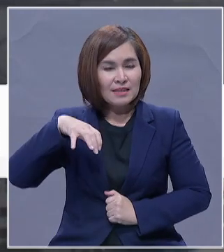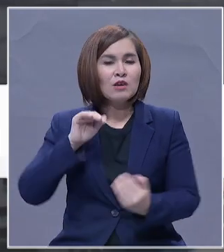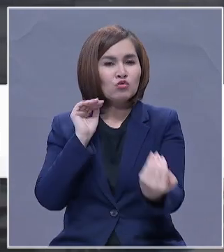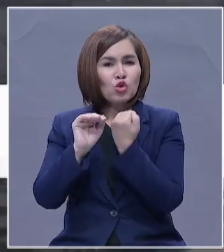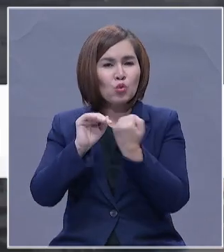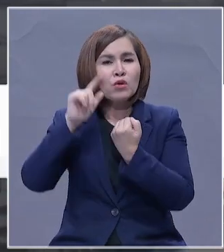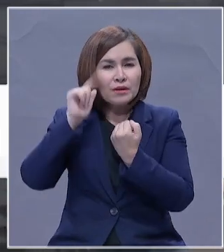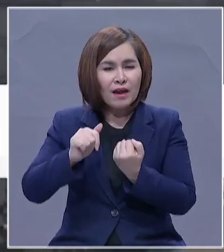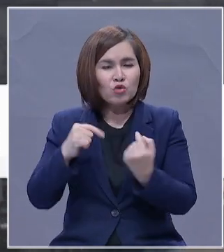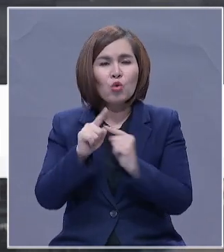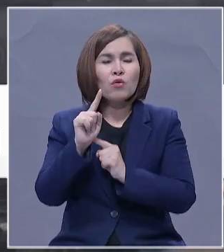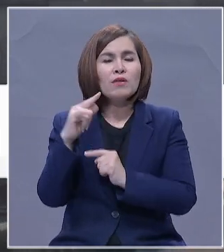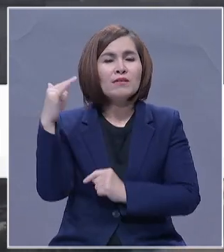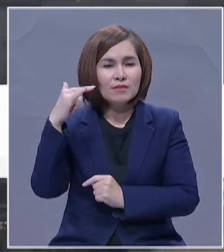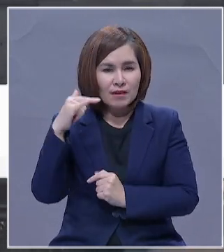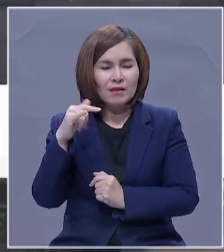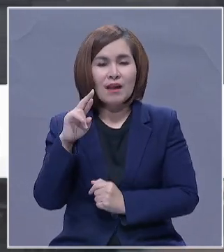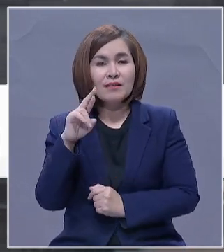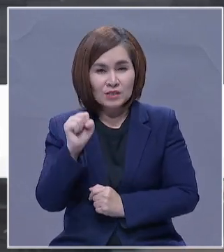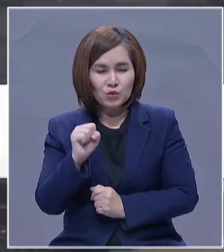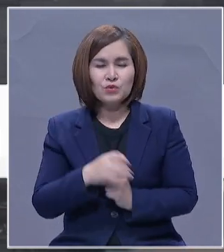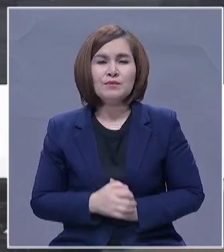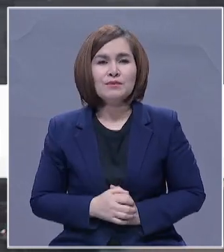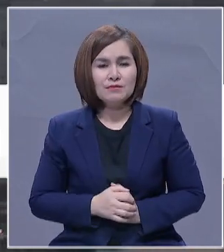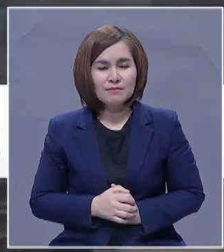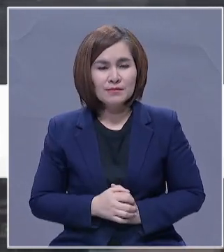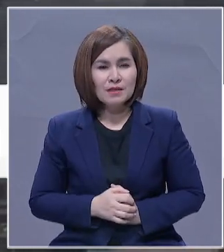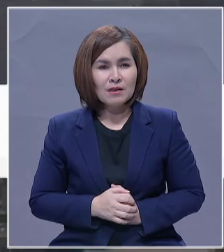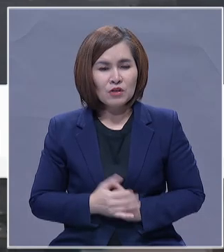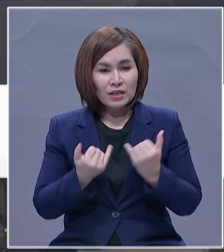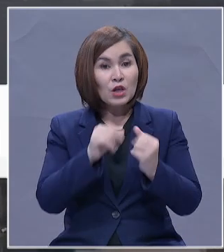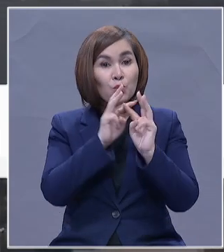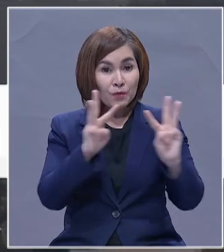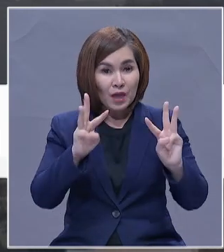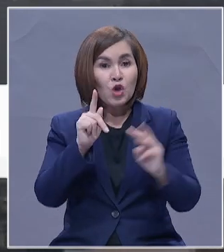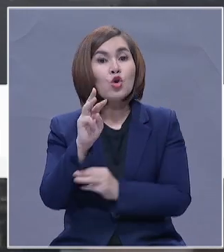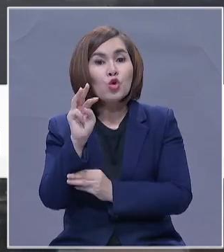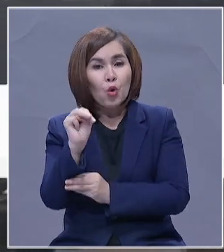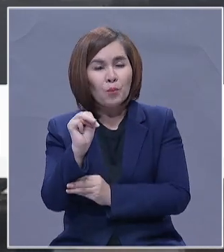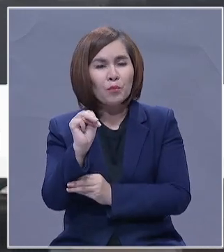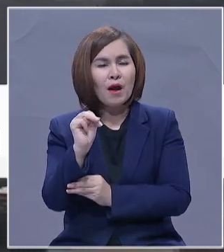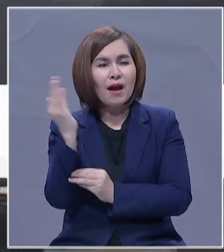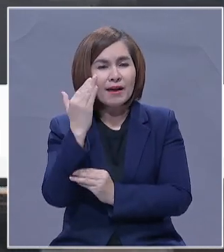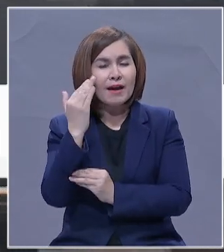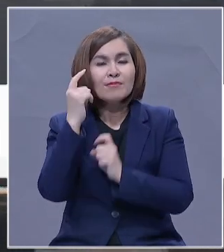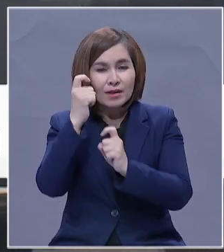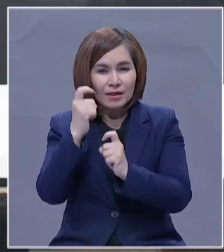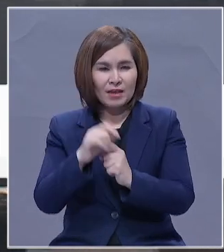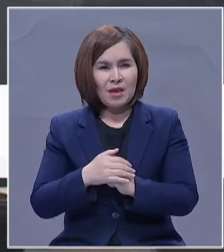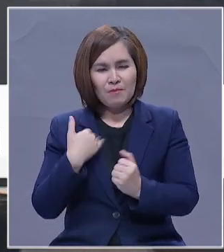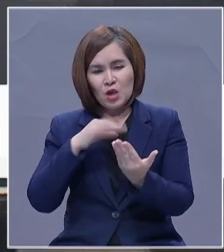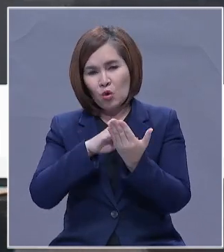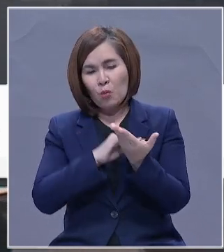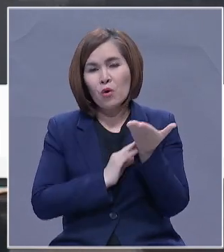วิภาวดีรังสิตนะคะขณะนี้มีรายงานค่าฝุ่นPM 2.5จากเว็บไซต์กรมควบคุคุมมลพิษซึ่งเป็นค่าฝุ่น PM